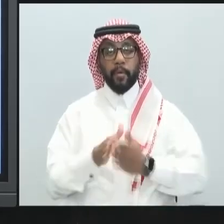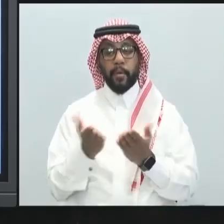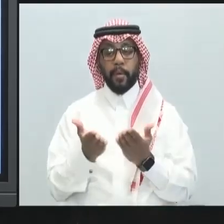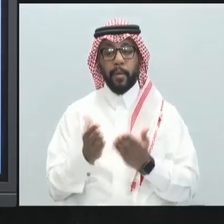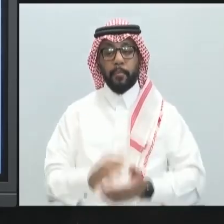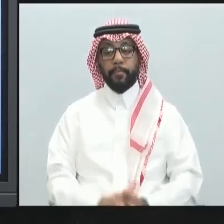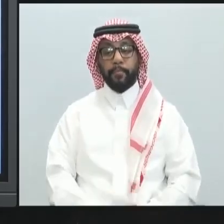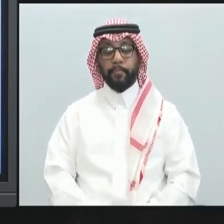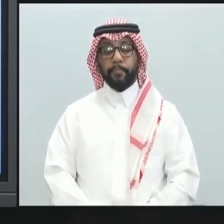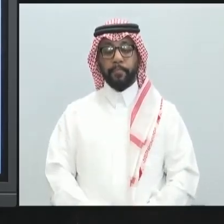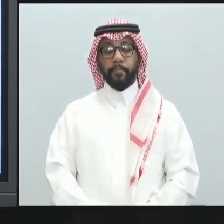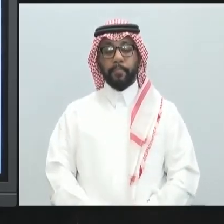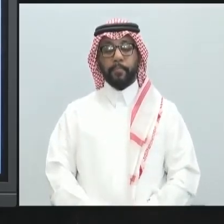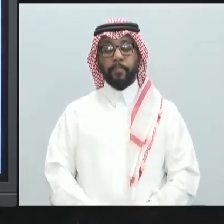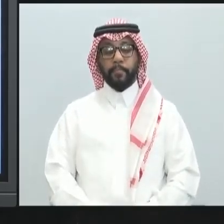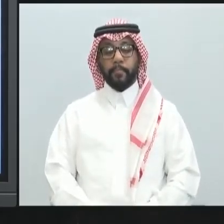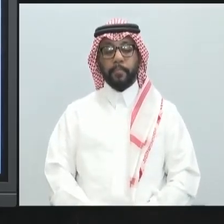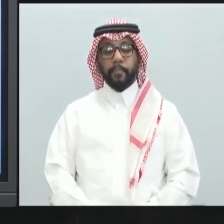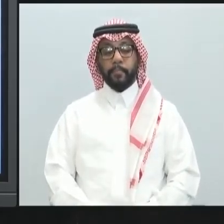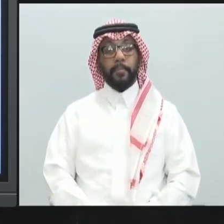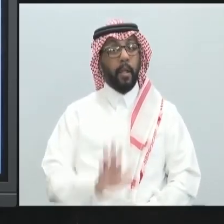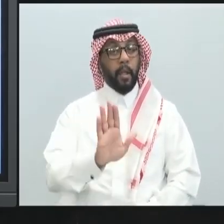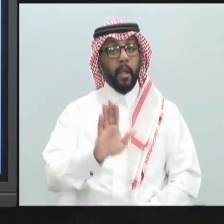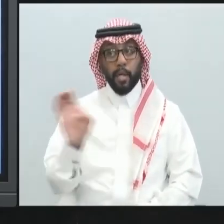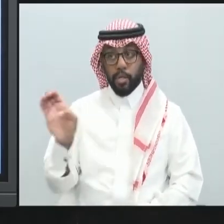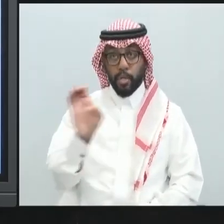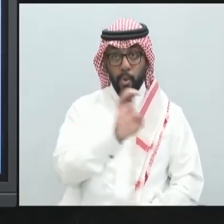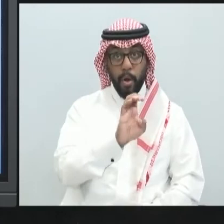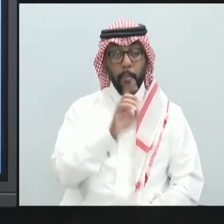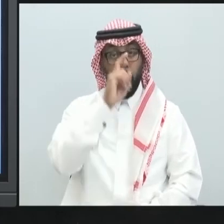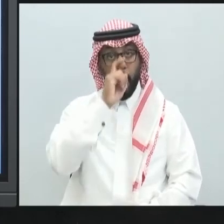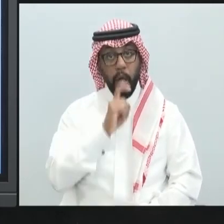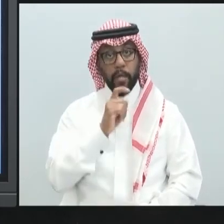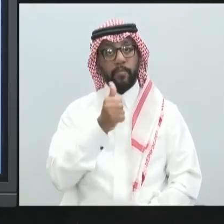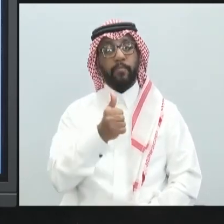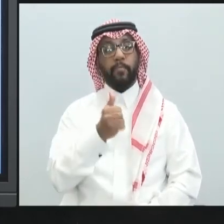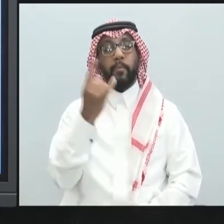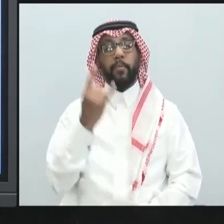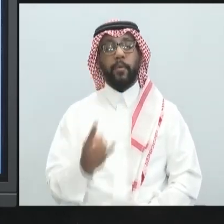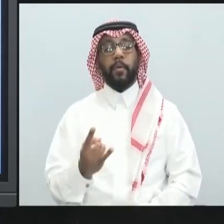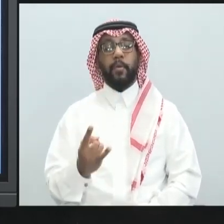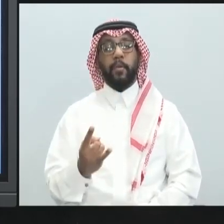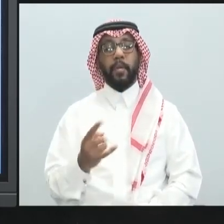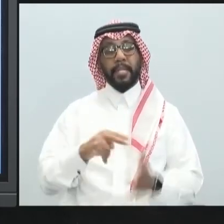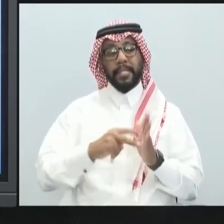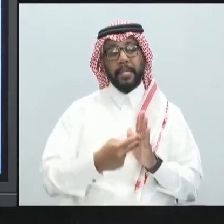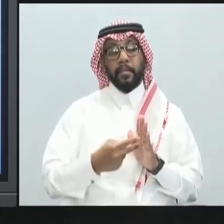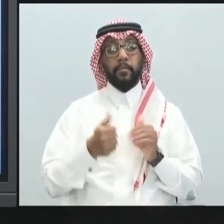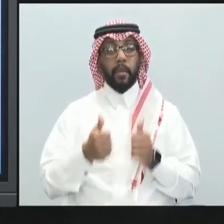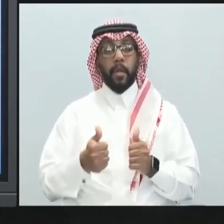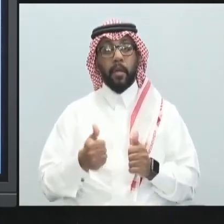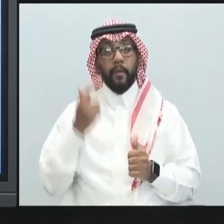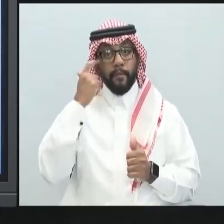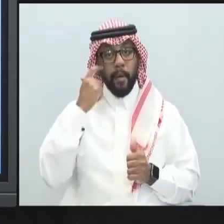اما ان نقوم بتعديل الاجابه كامله فهذا يعني انك اجبت اجابه خاطئه وان عليك